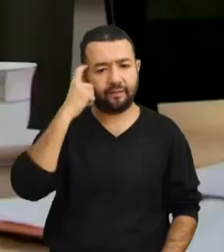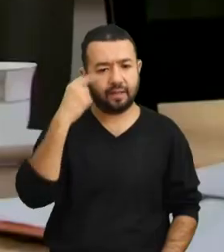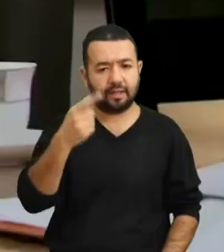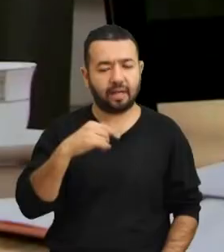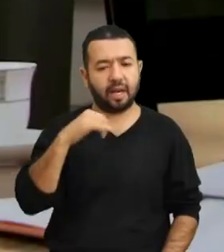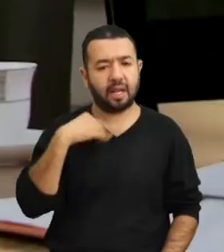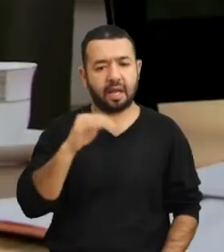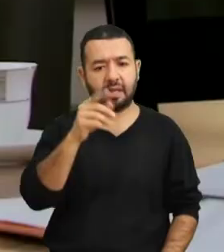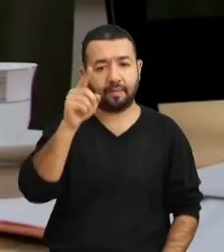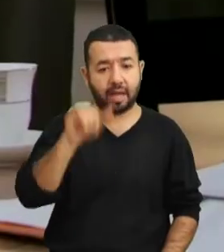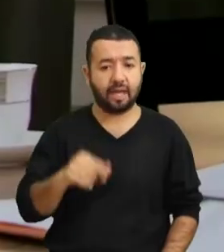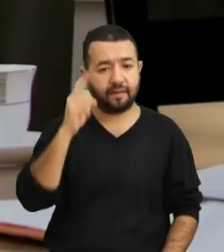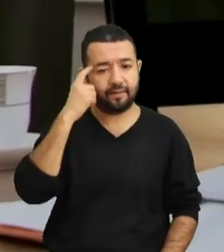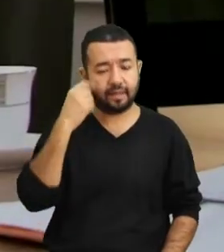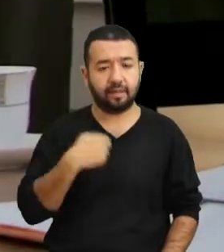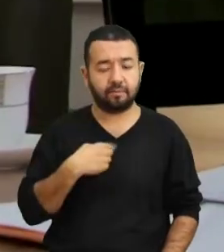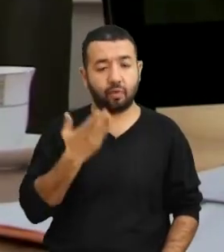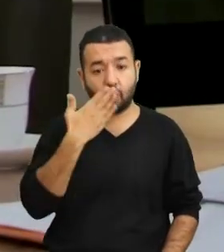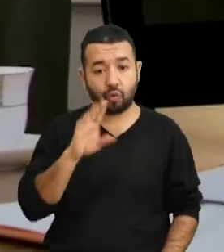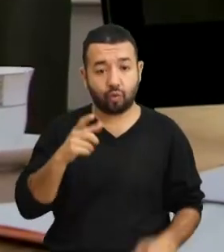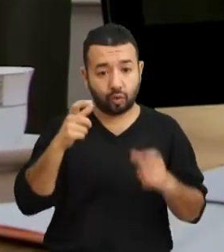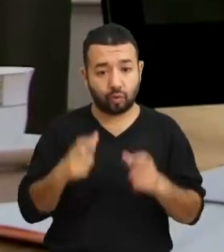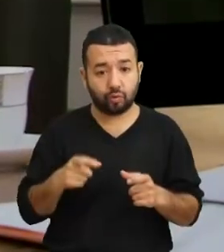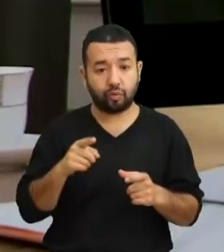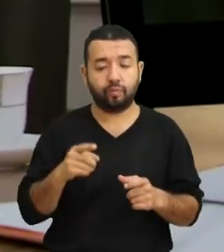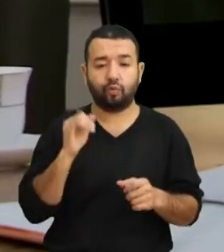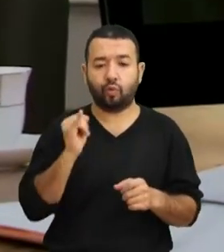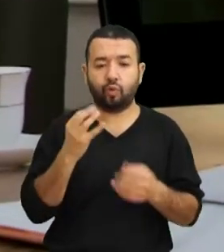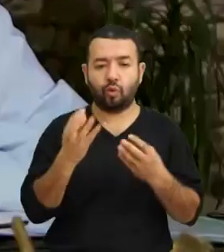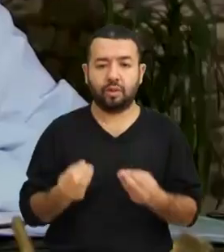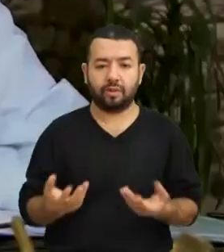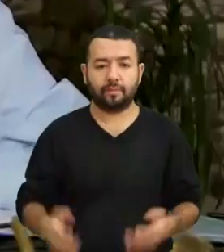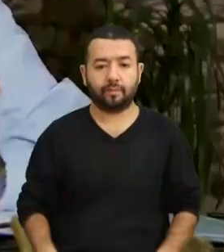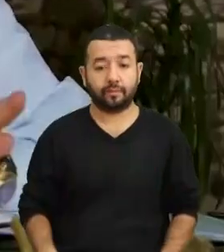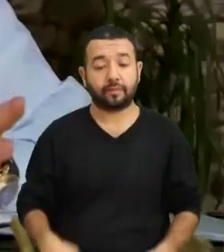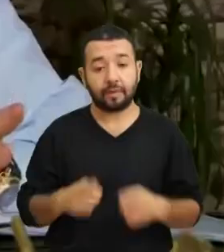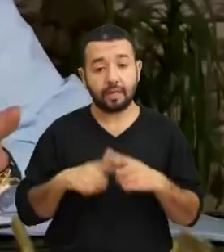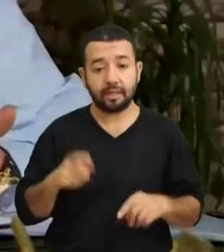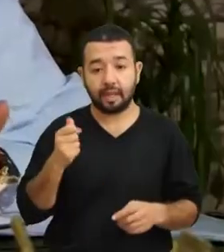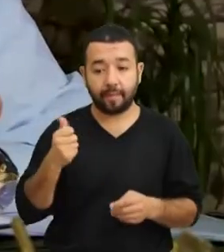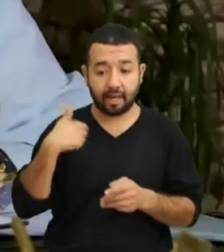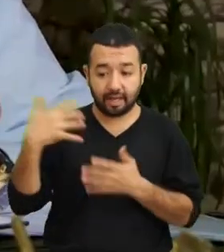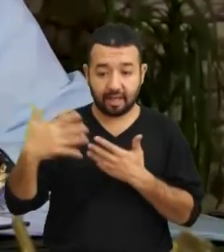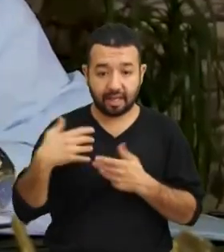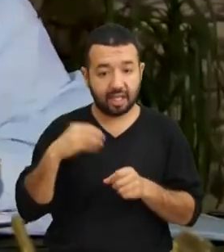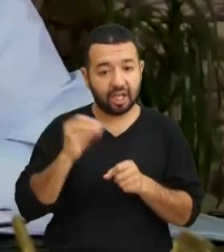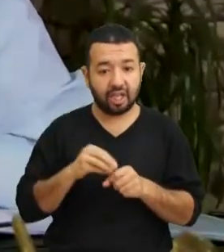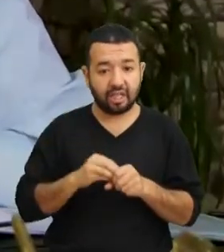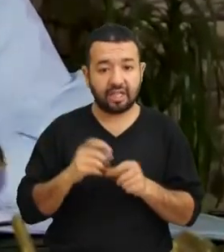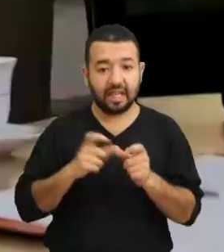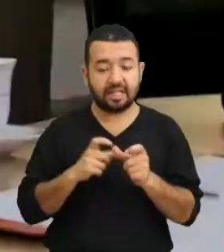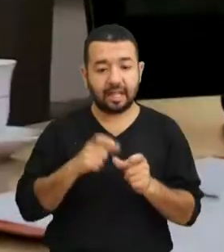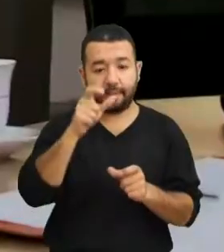hayatım, aynı fikirdeyim. Yoksa durum... İçler acısı olacak yani. Ayrıca nakit akışını sağlayabilmemiz için Sarp'ın